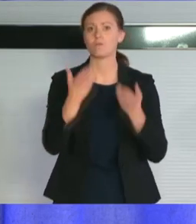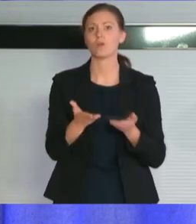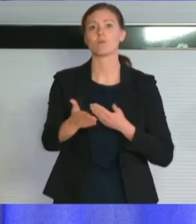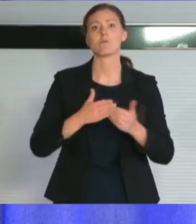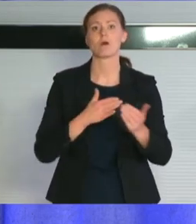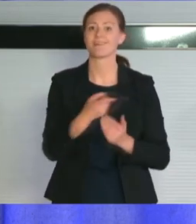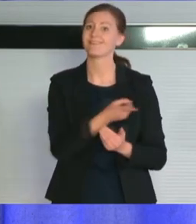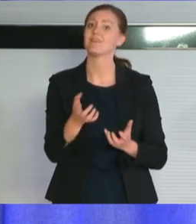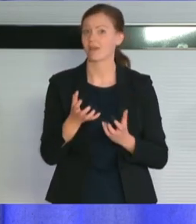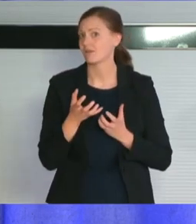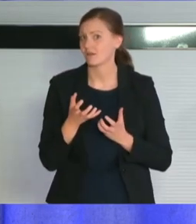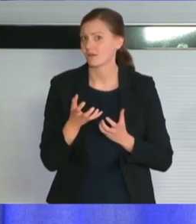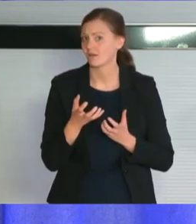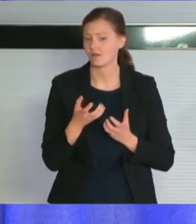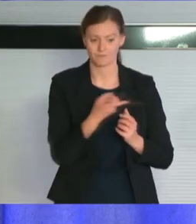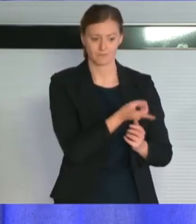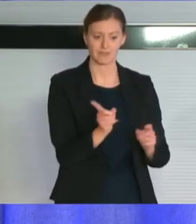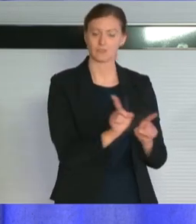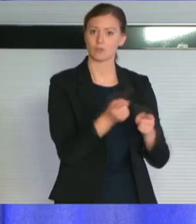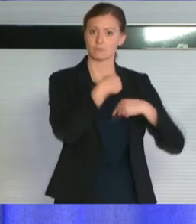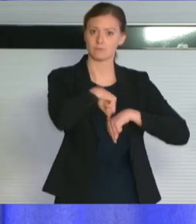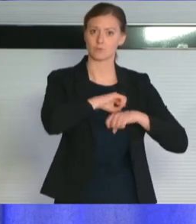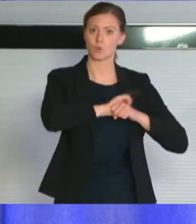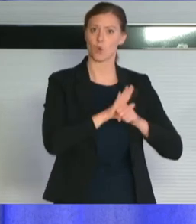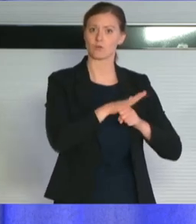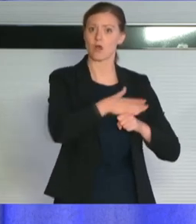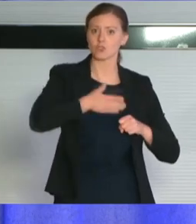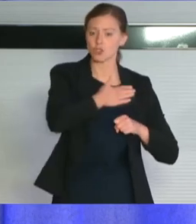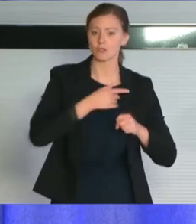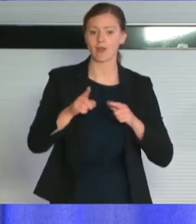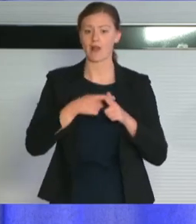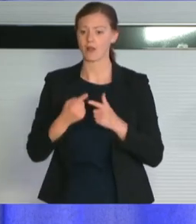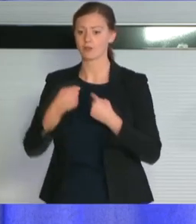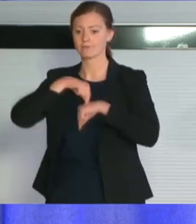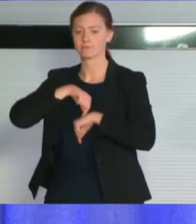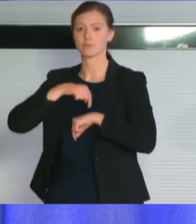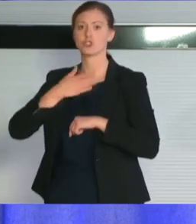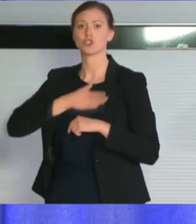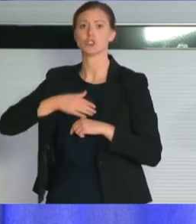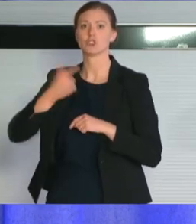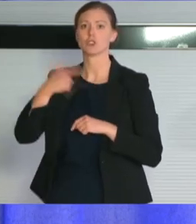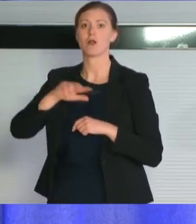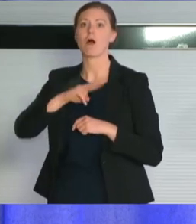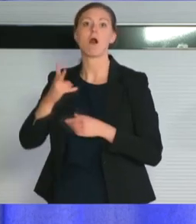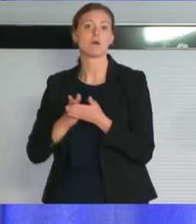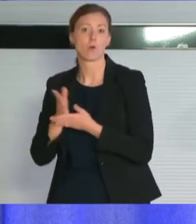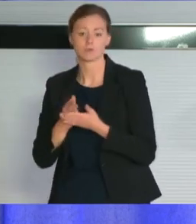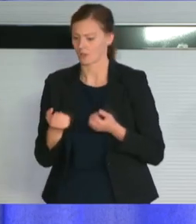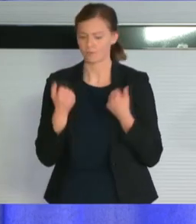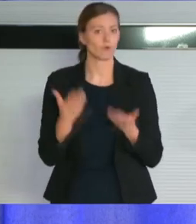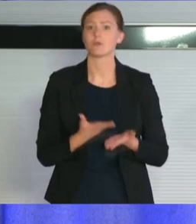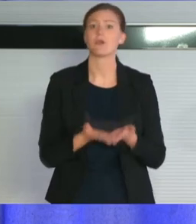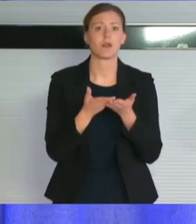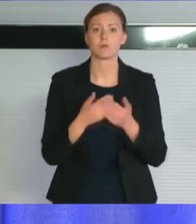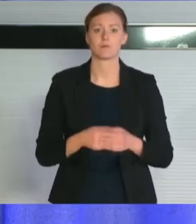trenger. Hverken de som er koronasyke, eller de som er syke av andre grunner. For